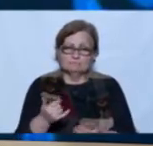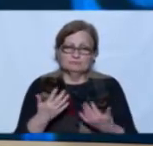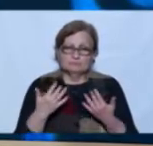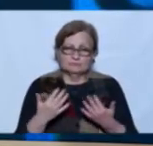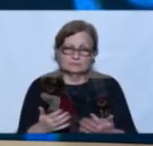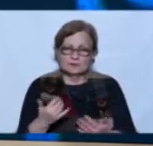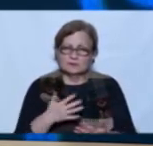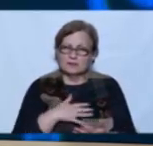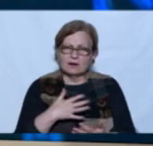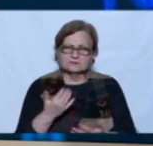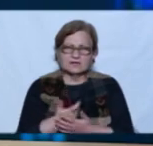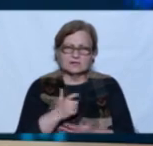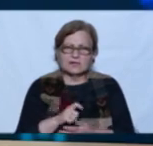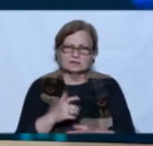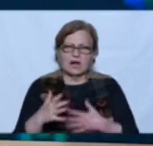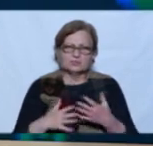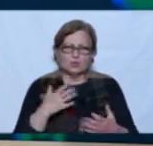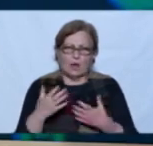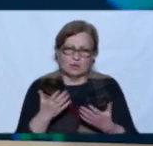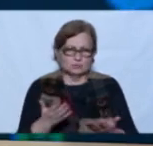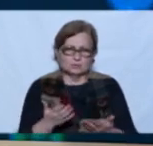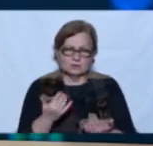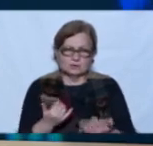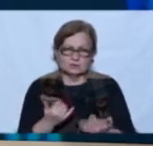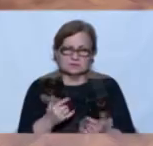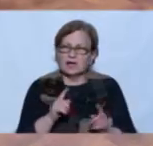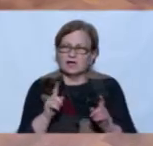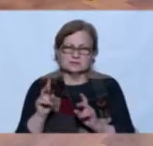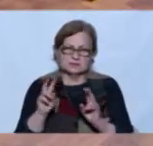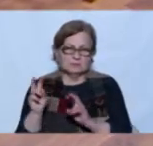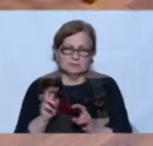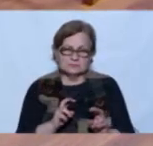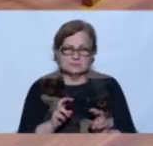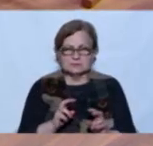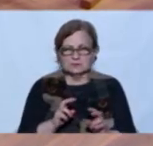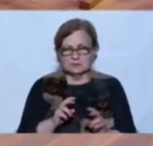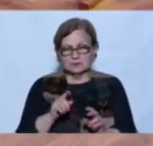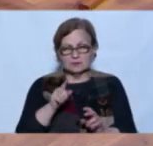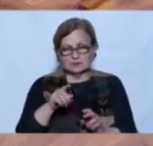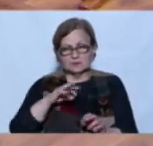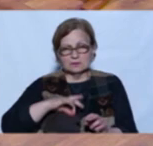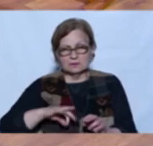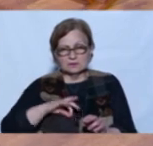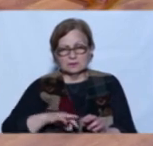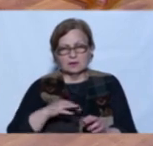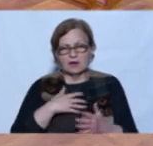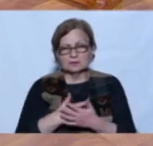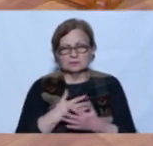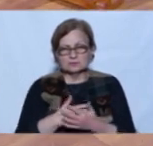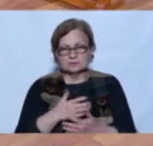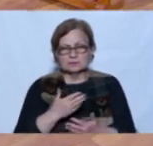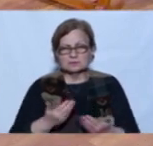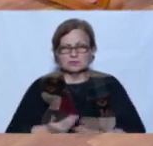თანამედროვეობისათვის აქტუალურ რაღაც თემებზე. ის იყენებს აქტიურად